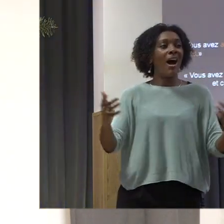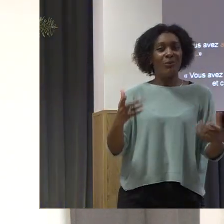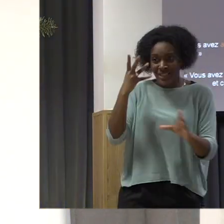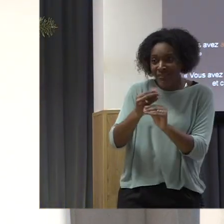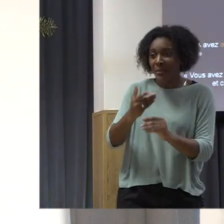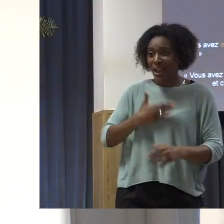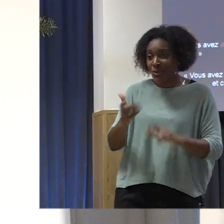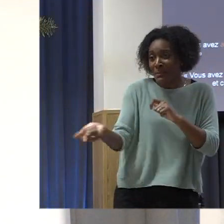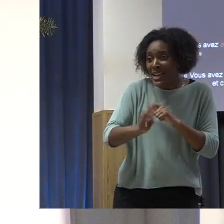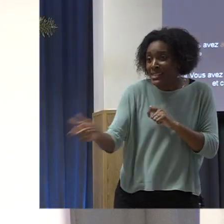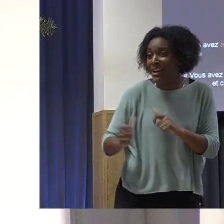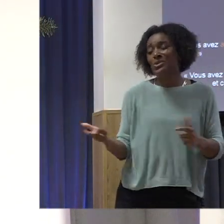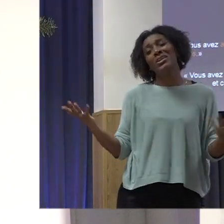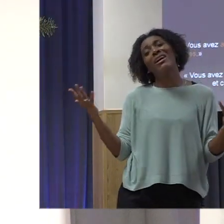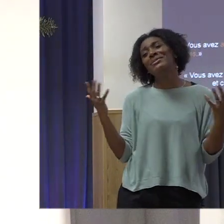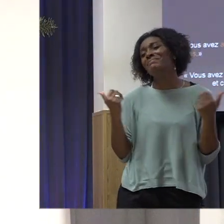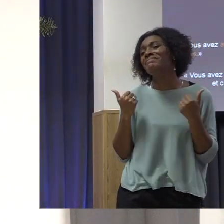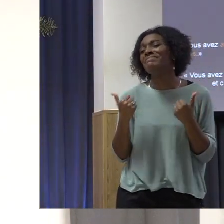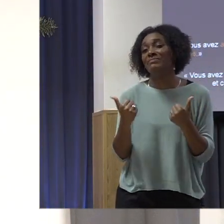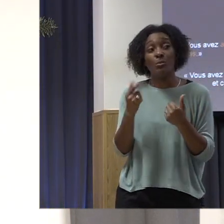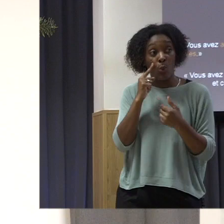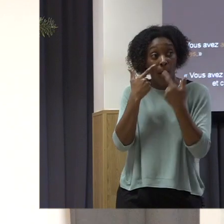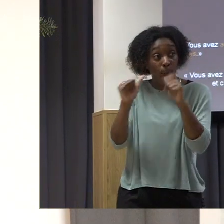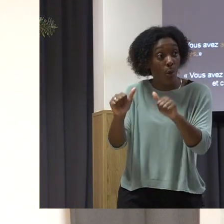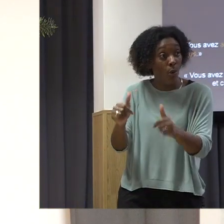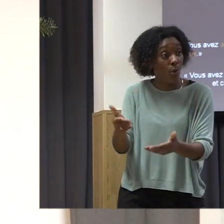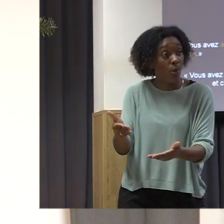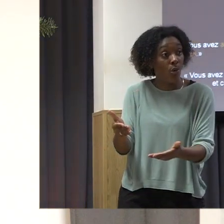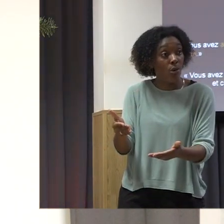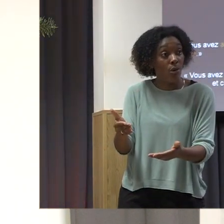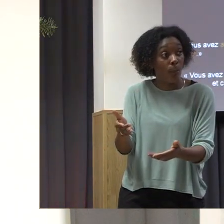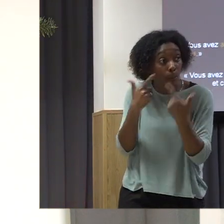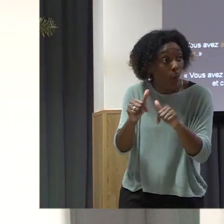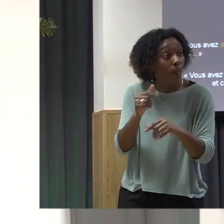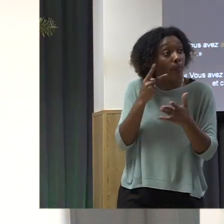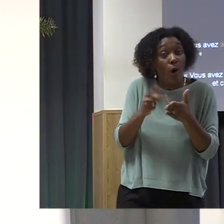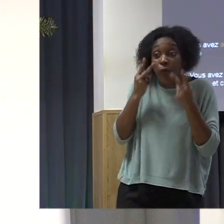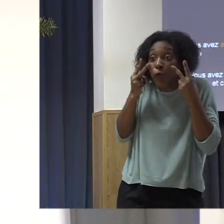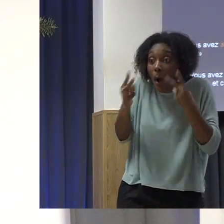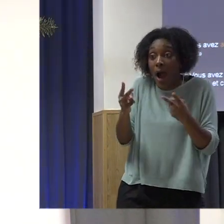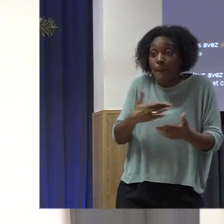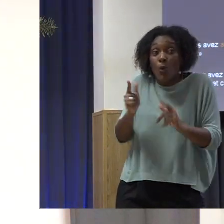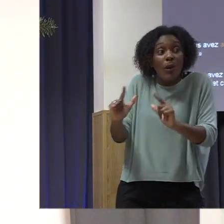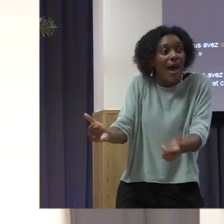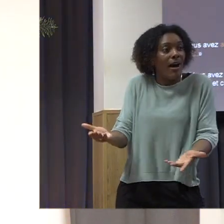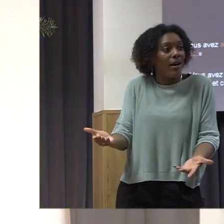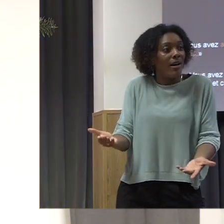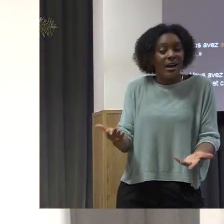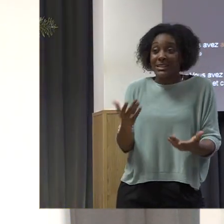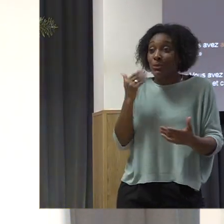autres, et c'est aussi ce que vous faites. Paul peut